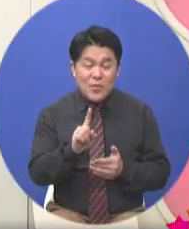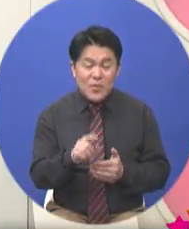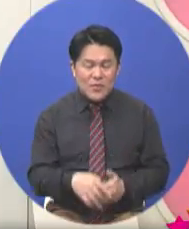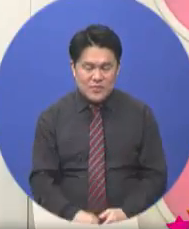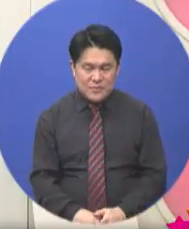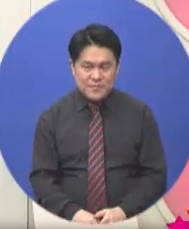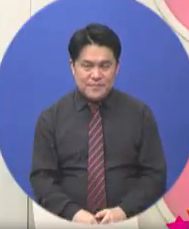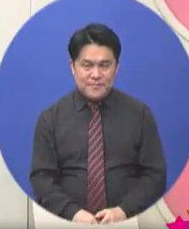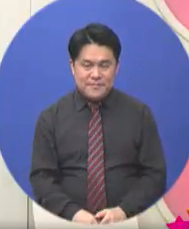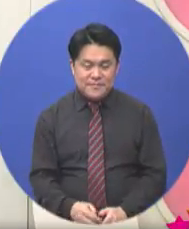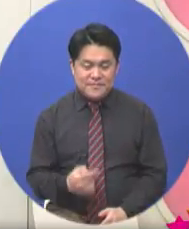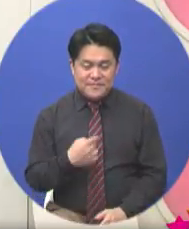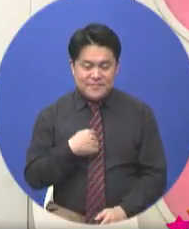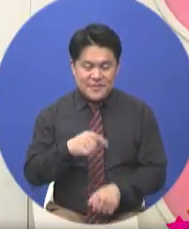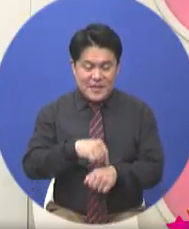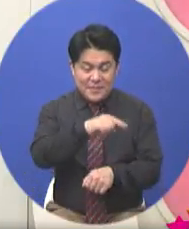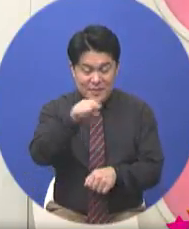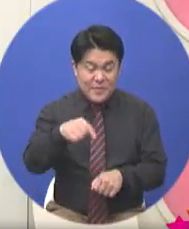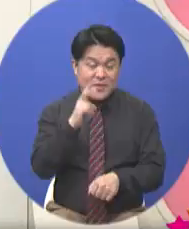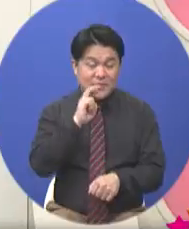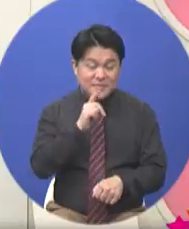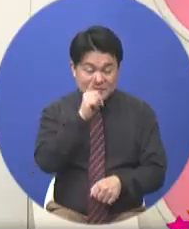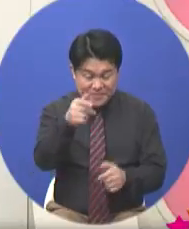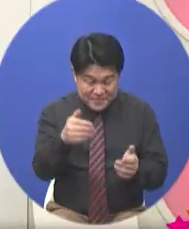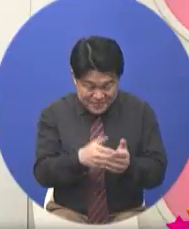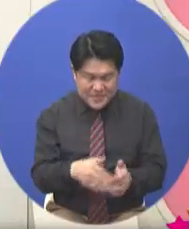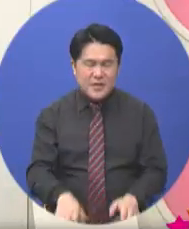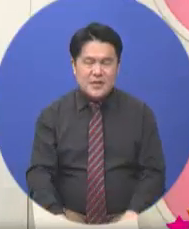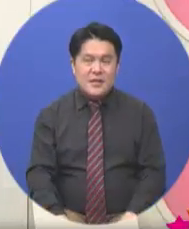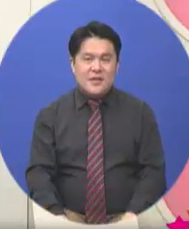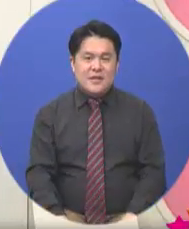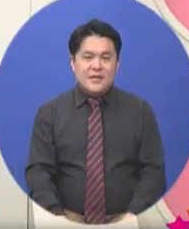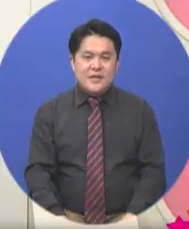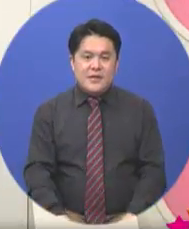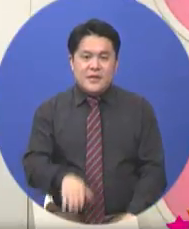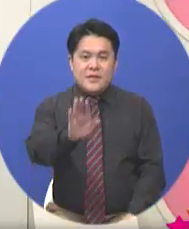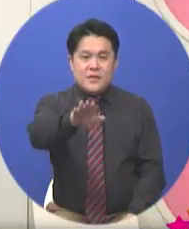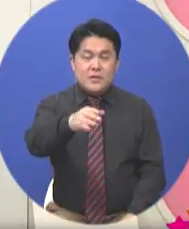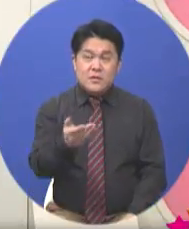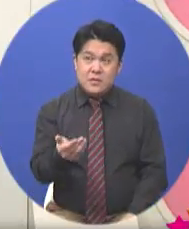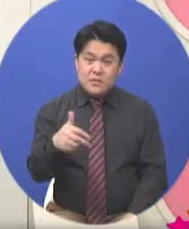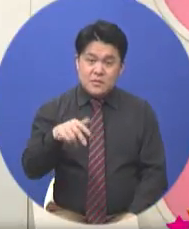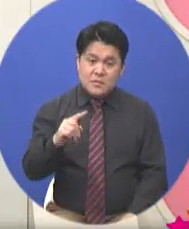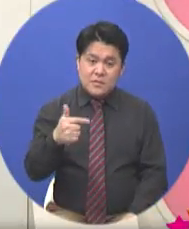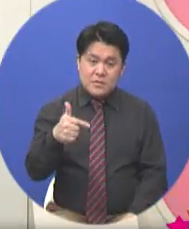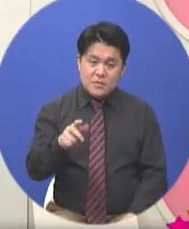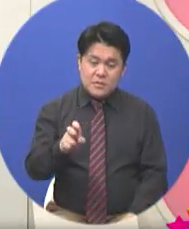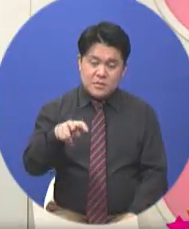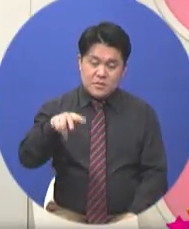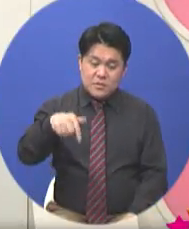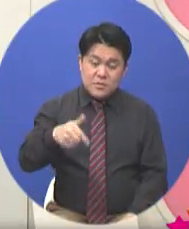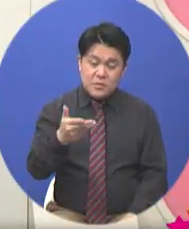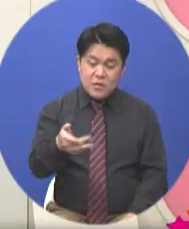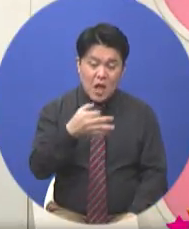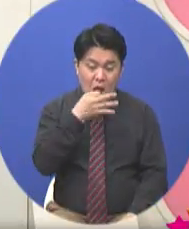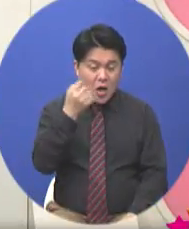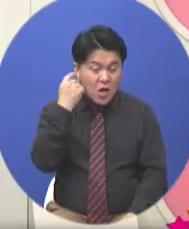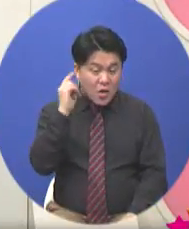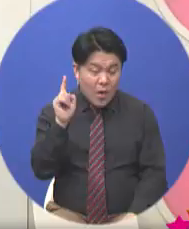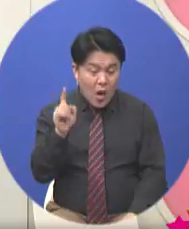주셨을까요? 아, 시계바늘 했는데요. 시계바늘. 근데 네. 전금숙님은